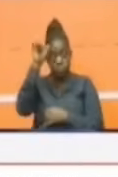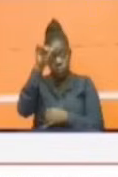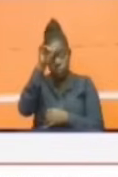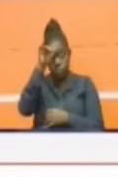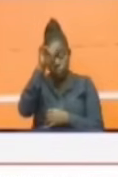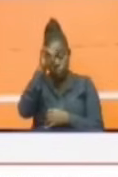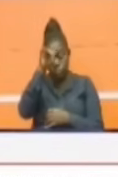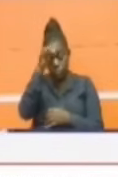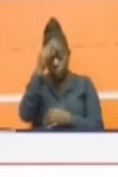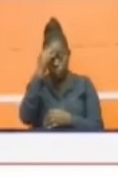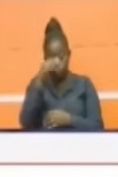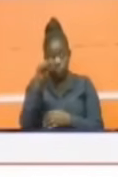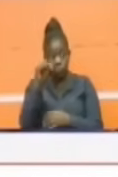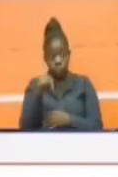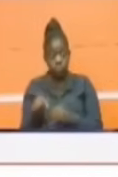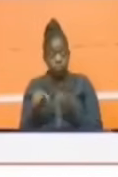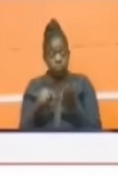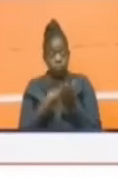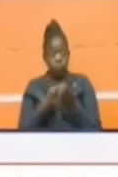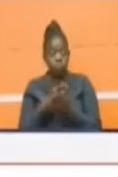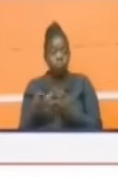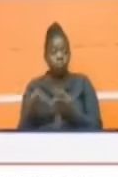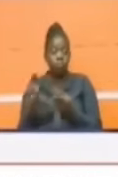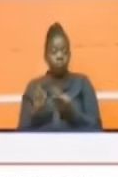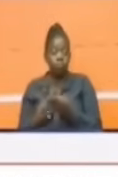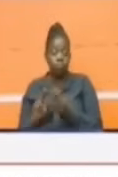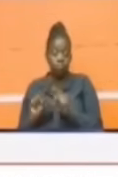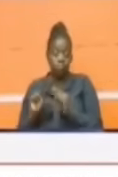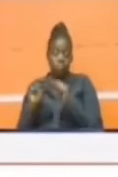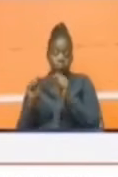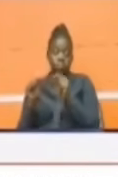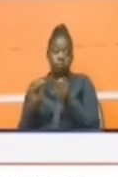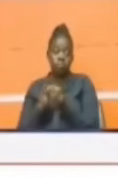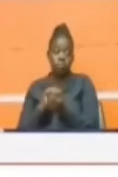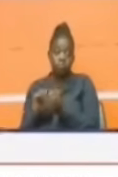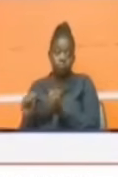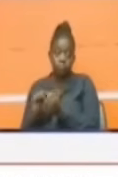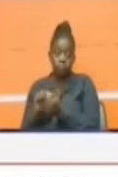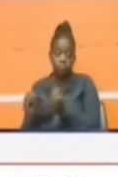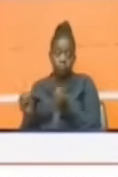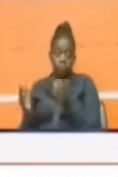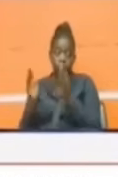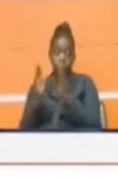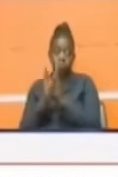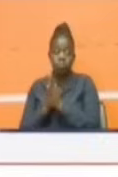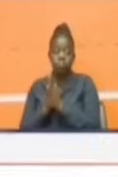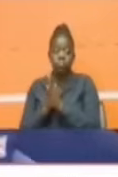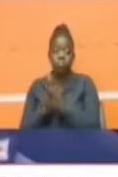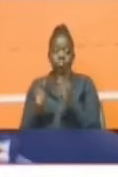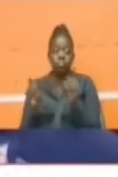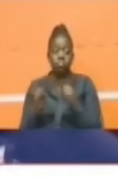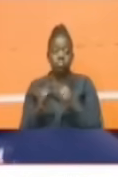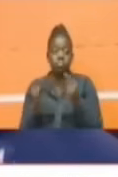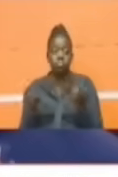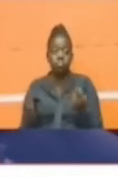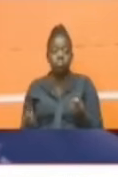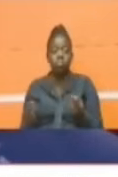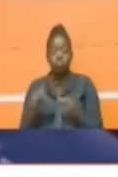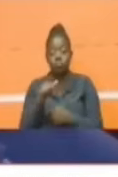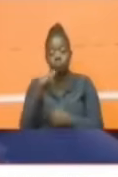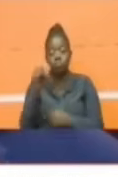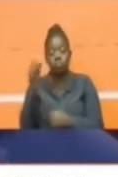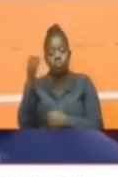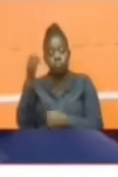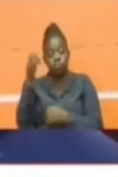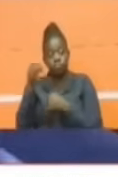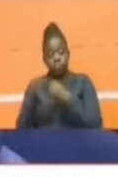nti olwaleero lunaku lwakuna enkya ku lwokutano twegatteko ku lwomukaaga twegatteko ku sande twegatteko nti nenaku ezisigaddeyo